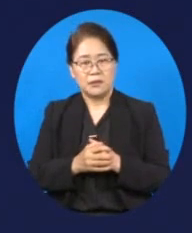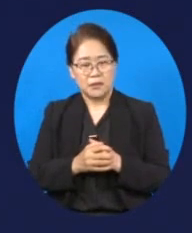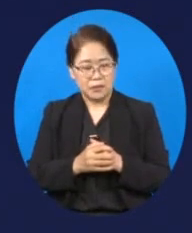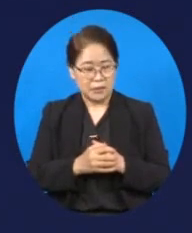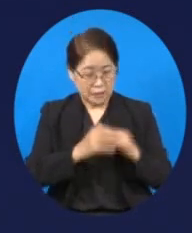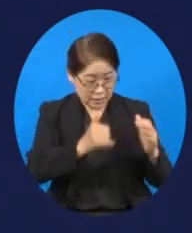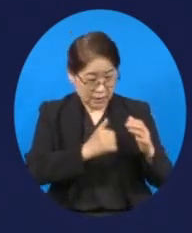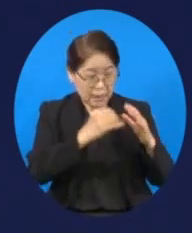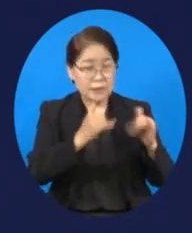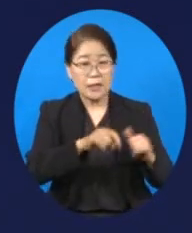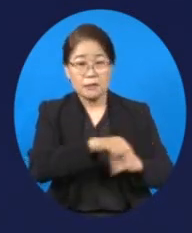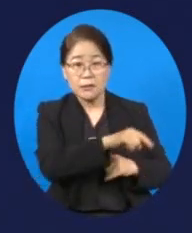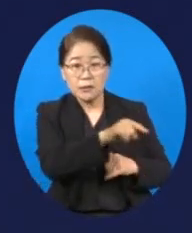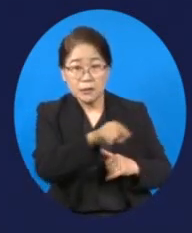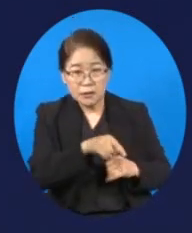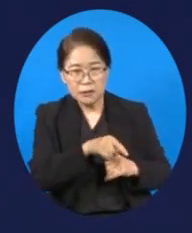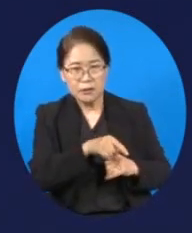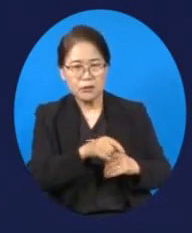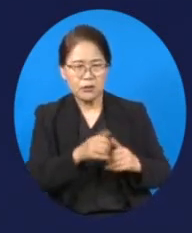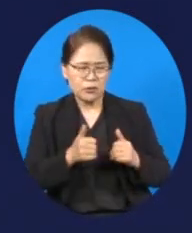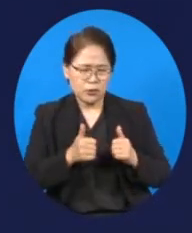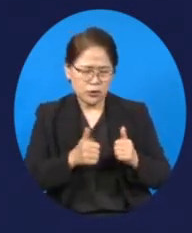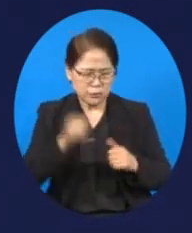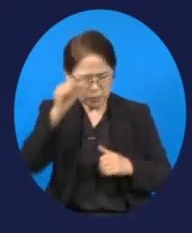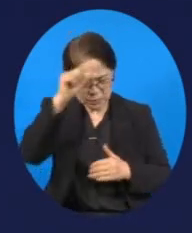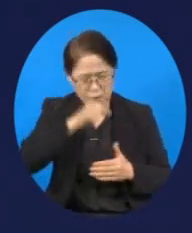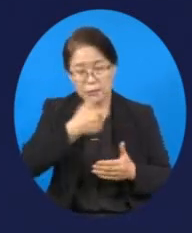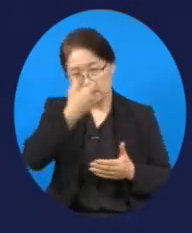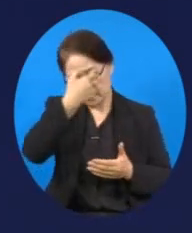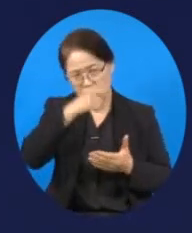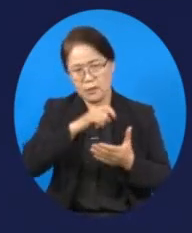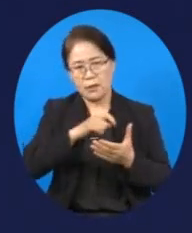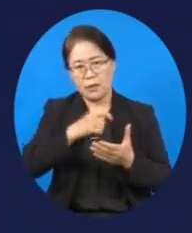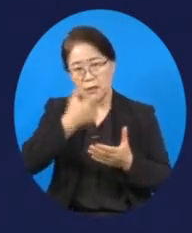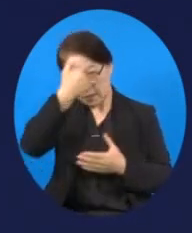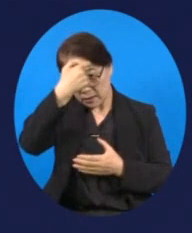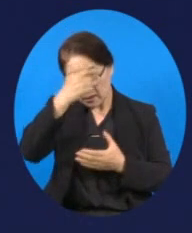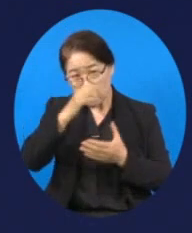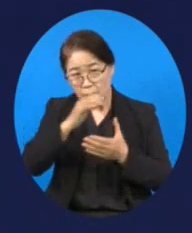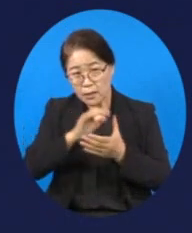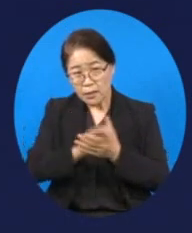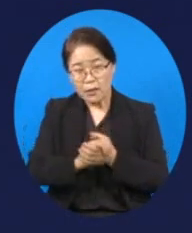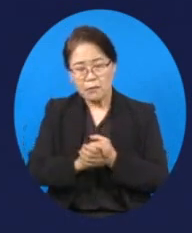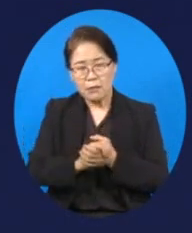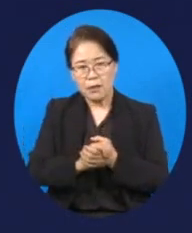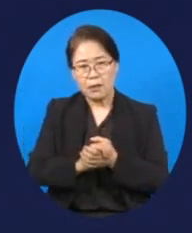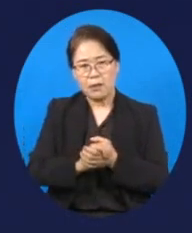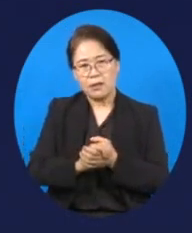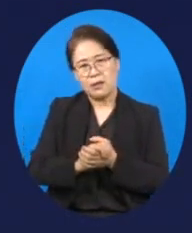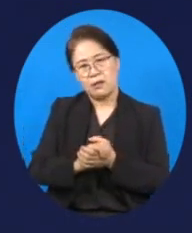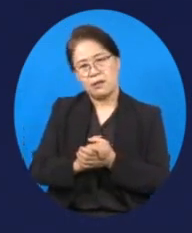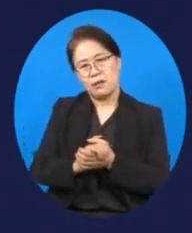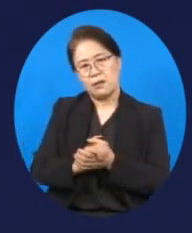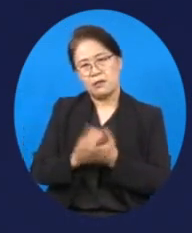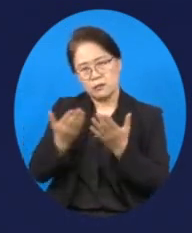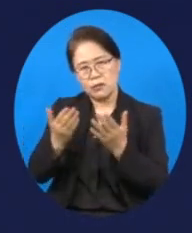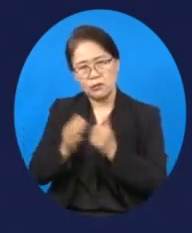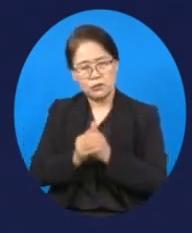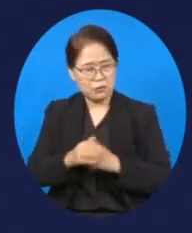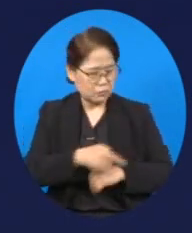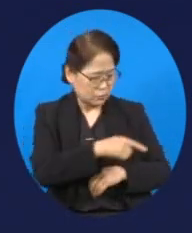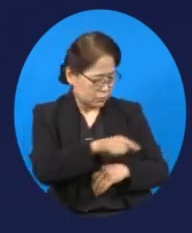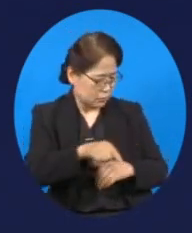사람들은요 여러분들이 열심히 새벽기도 나온다고 그래서 감동을 받지 않아요 아니면 어쩌면 불쌍하게 생각하는 줄